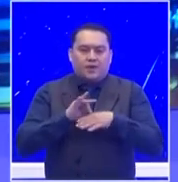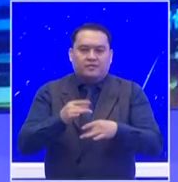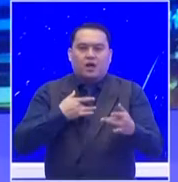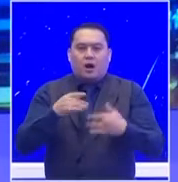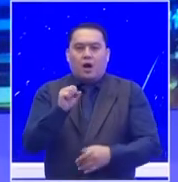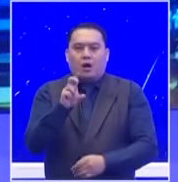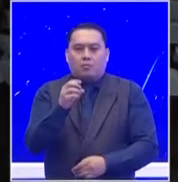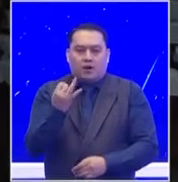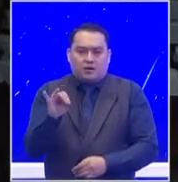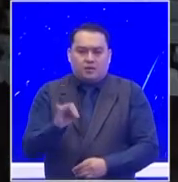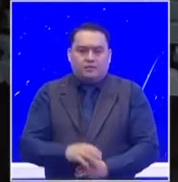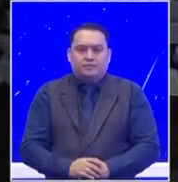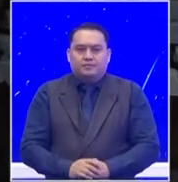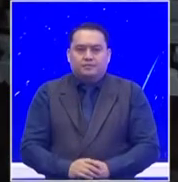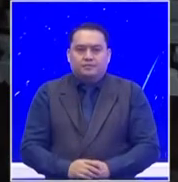«Абай».